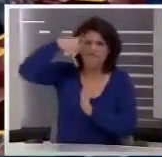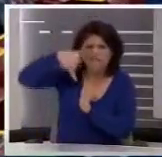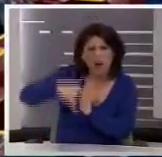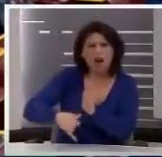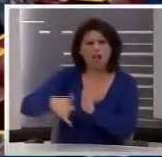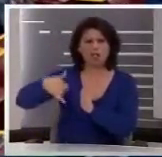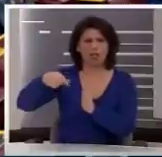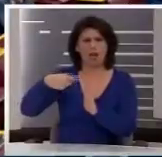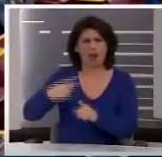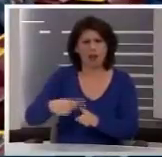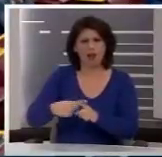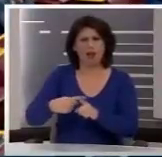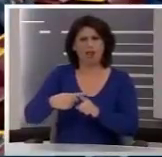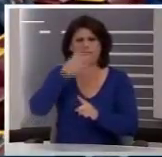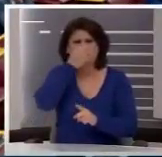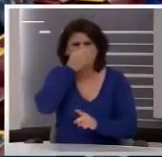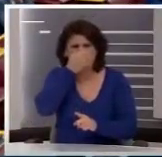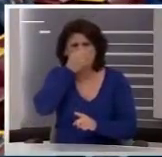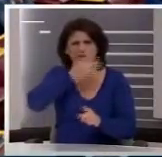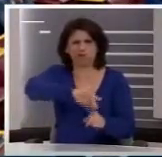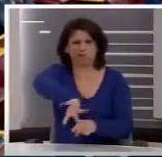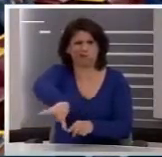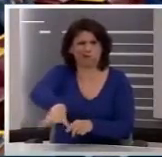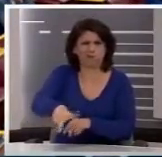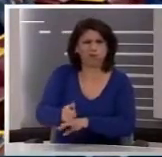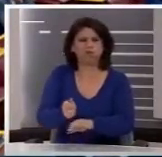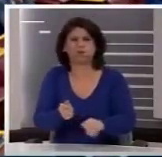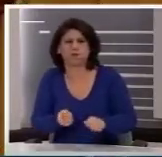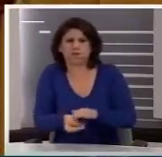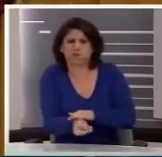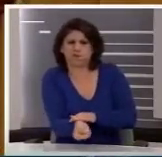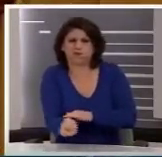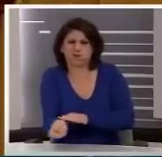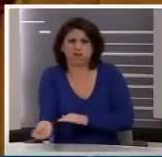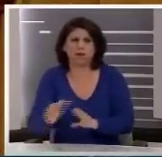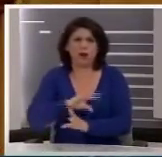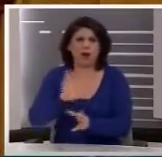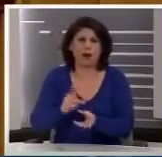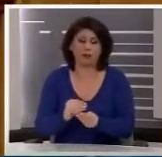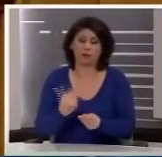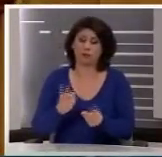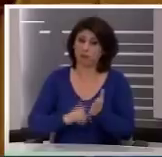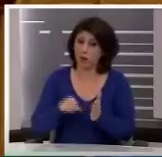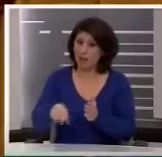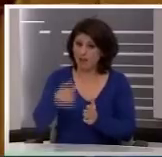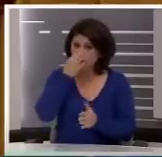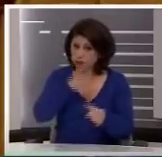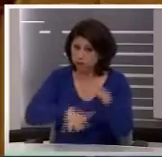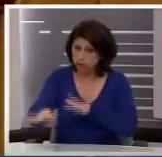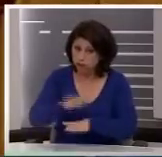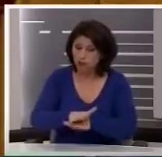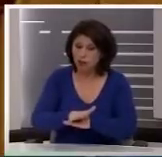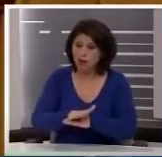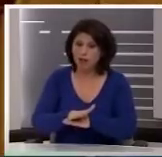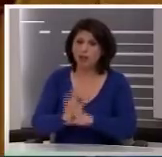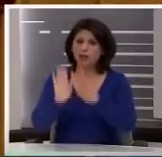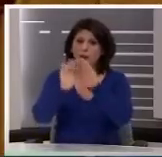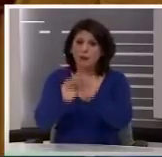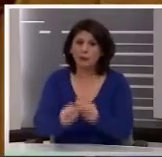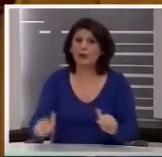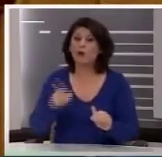χώρα μέσα στα σκάνδαλα και στη ρεμούλα. Εάν δεν θεσσέψουμε το φαινόμενο αυτό της διαφθοράς, που όπως έλεγε σε μια προλογό